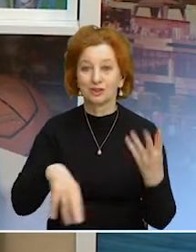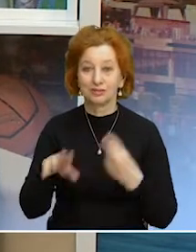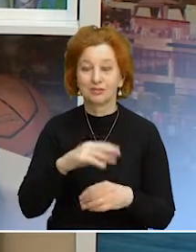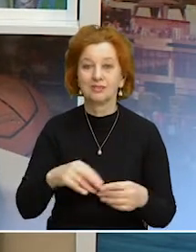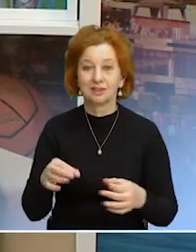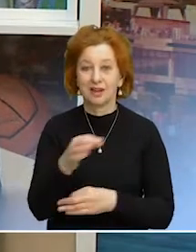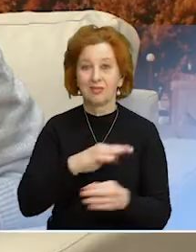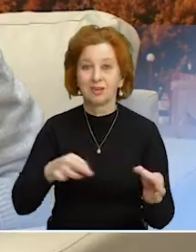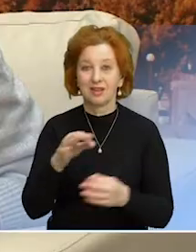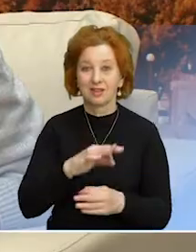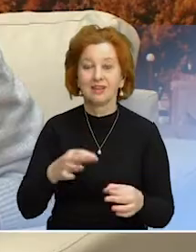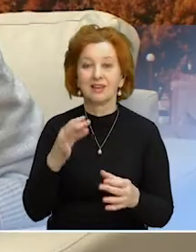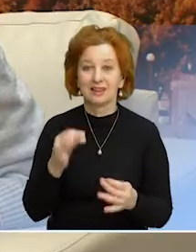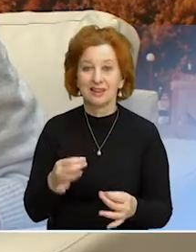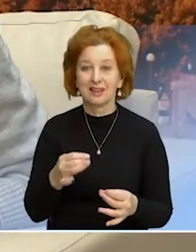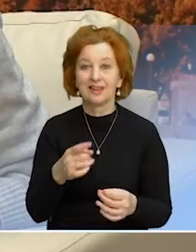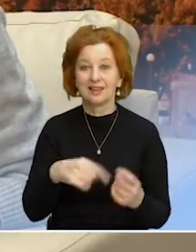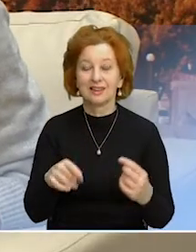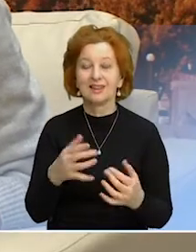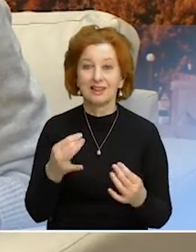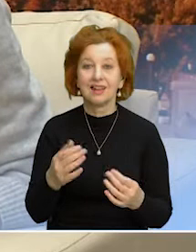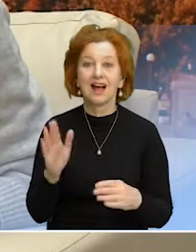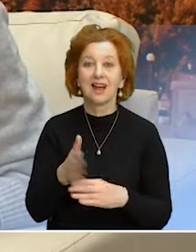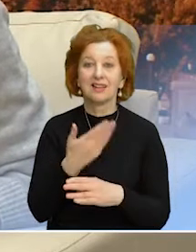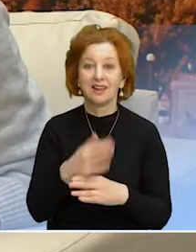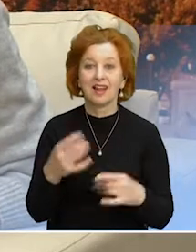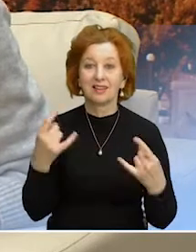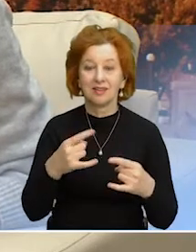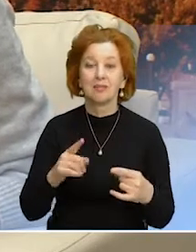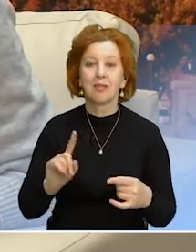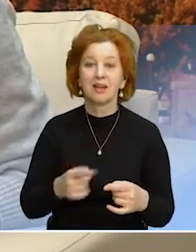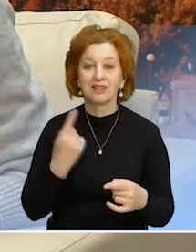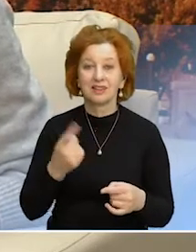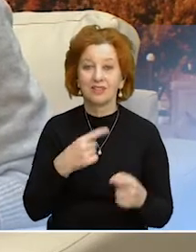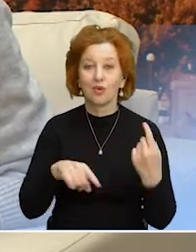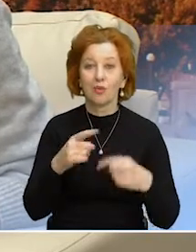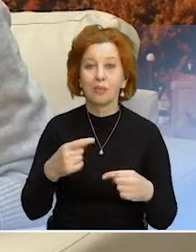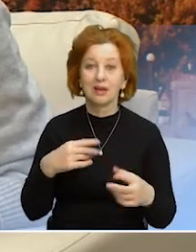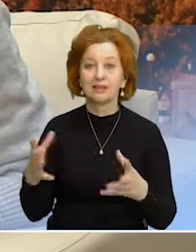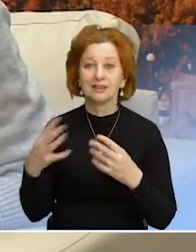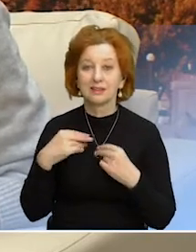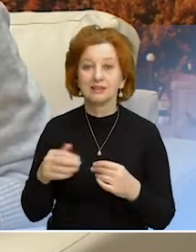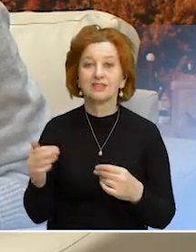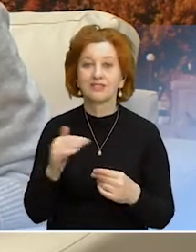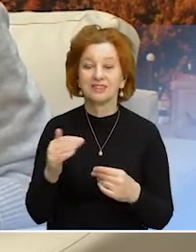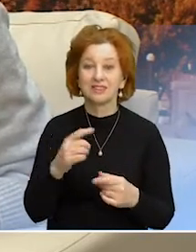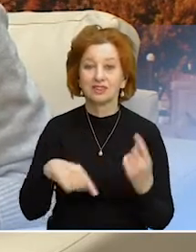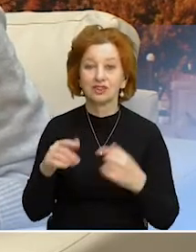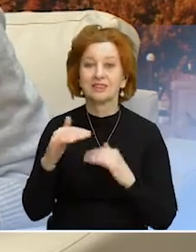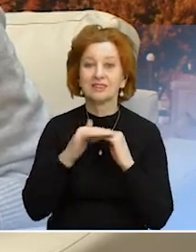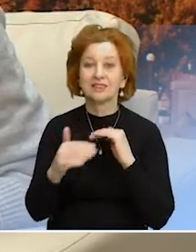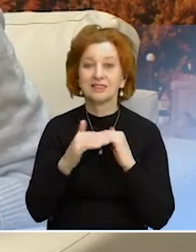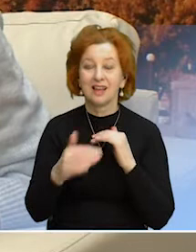Ну, во-первых, я училась на журфаке, отделение телевидения, у нас было актерское мастерство. Во-вторых, мы с Оксаной на одной студенческой